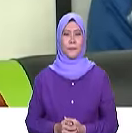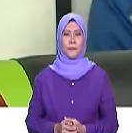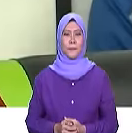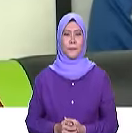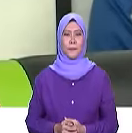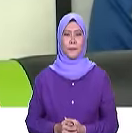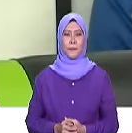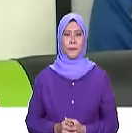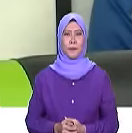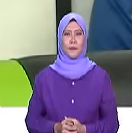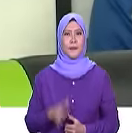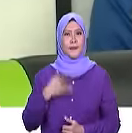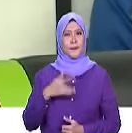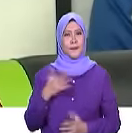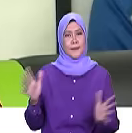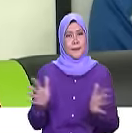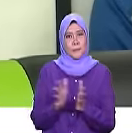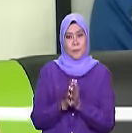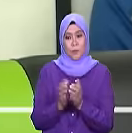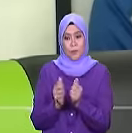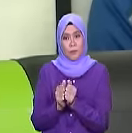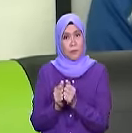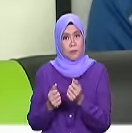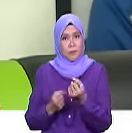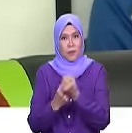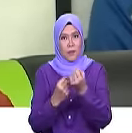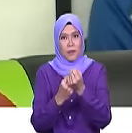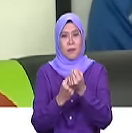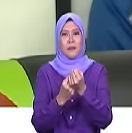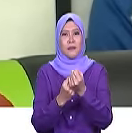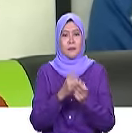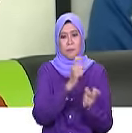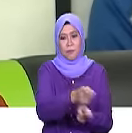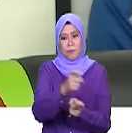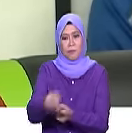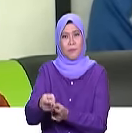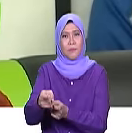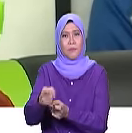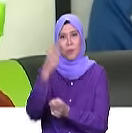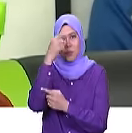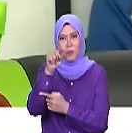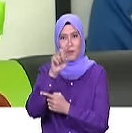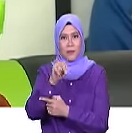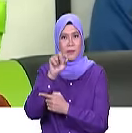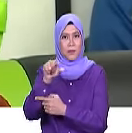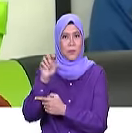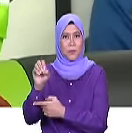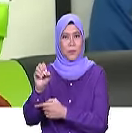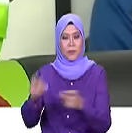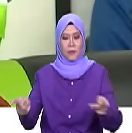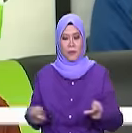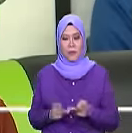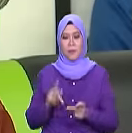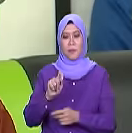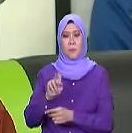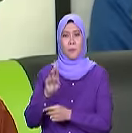Saya rasa kalau campur dengan sumbangan-sumbangan yang kita bagi juga kepada NGO-NGO lain dalam kawasan Tumpat ni